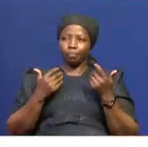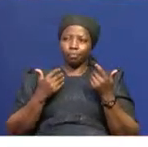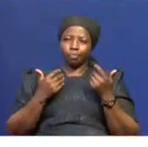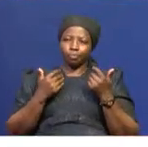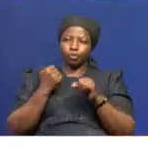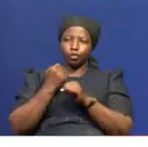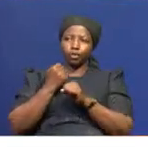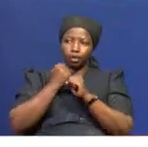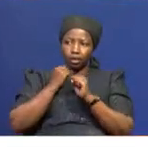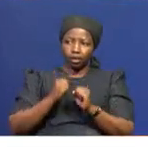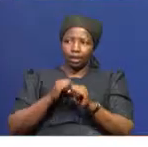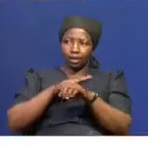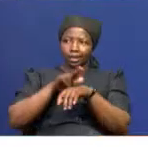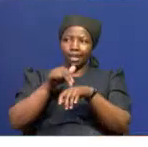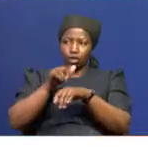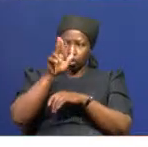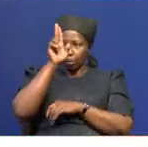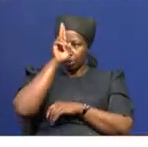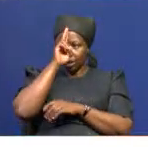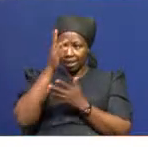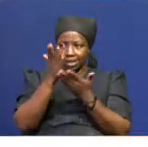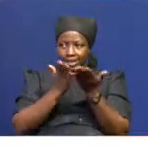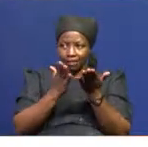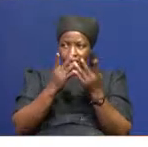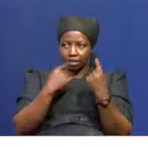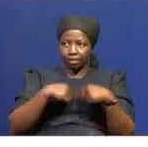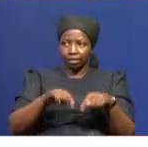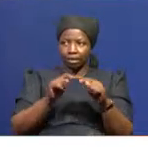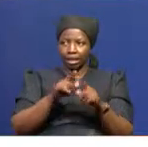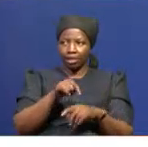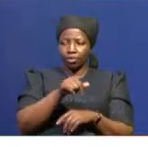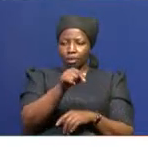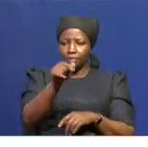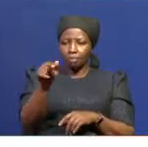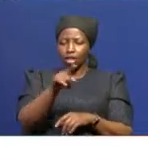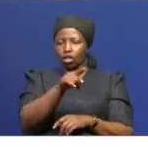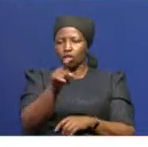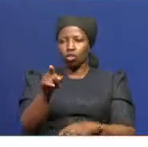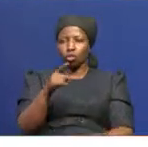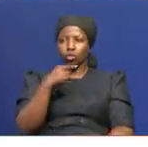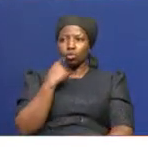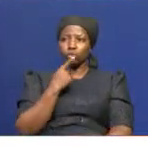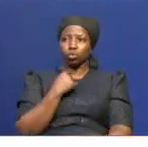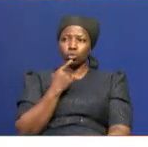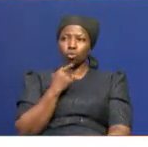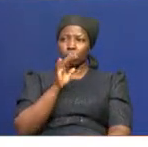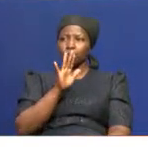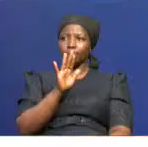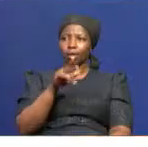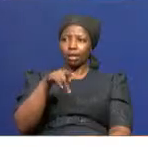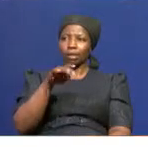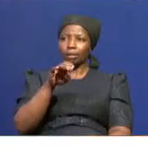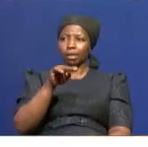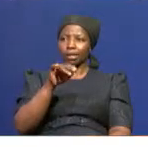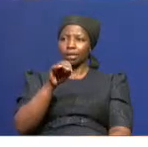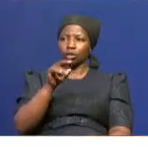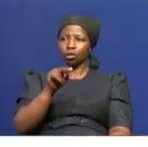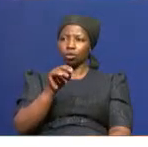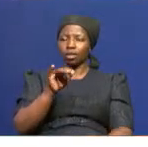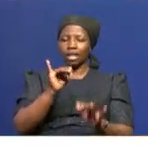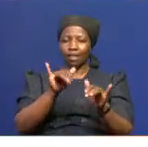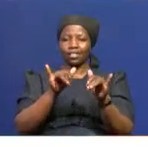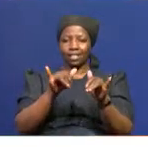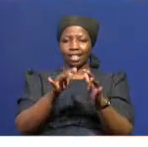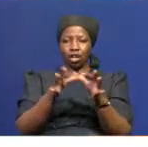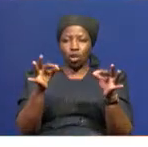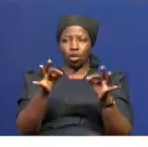bidii kwa upande wa National Police Service kujaribu kulipa wale ambao pension yao imekaa sana